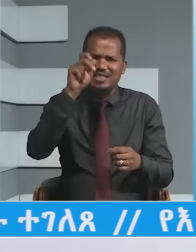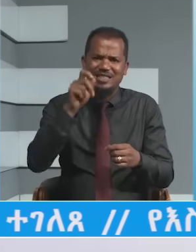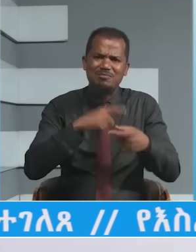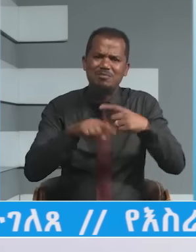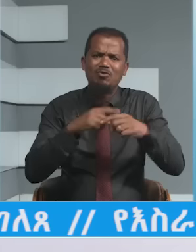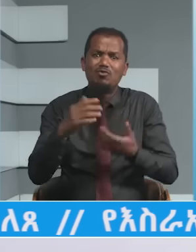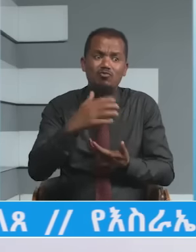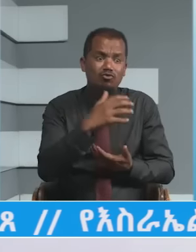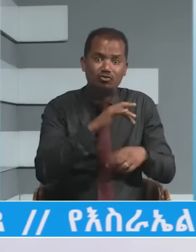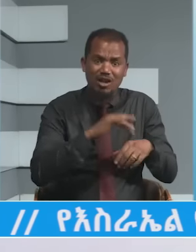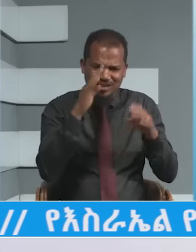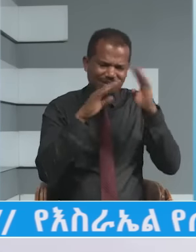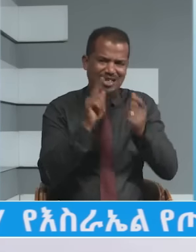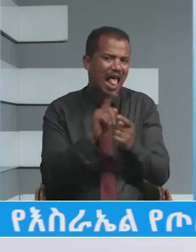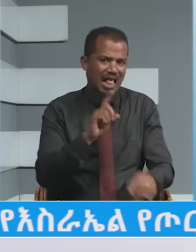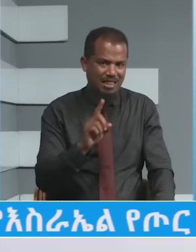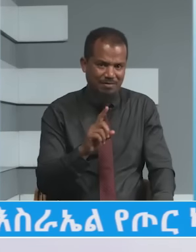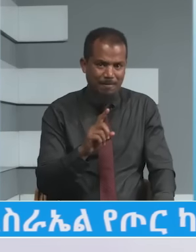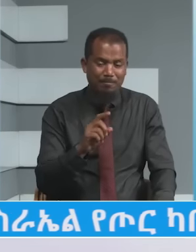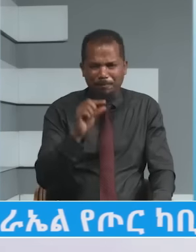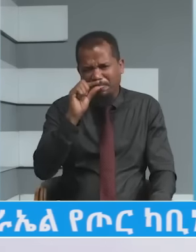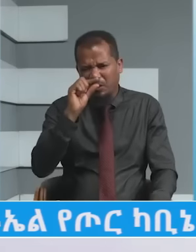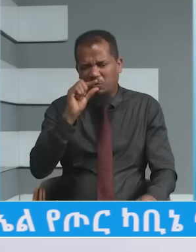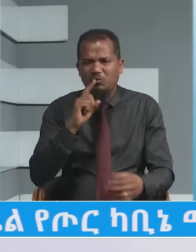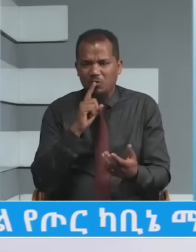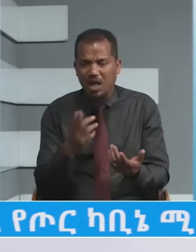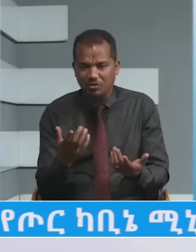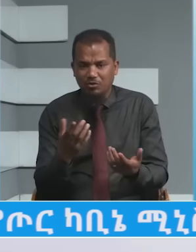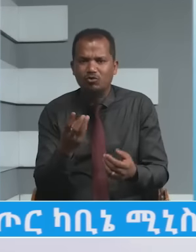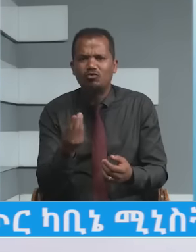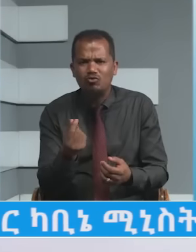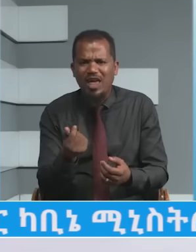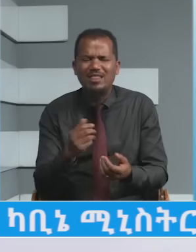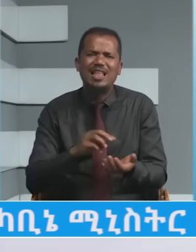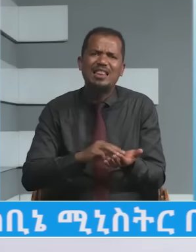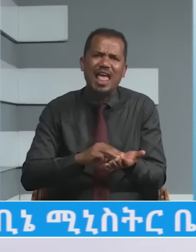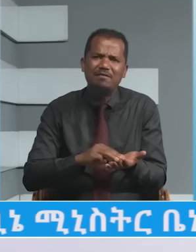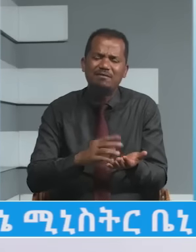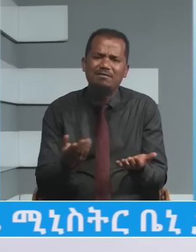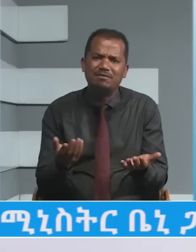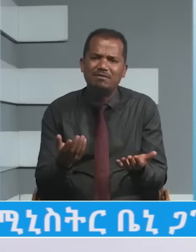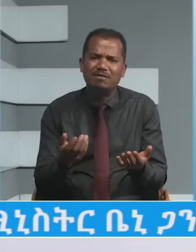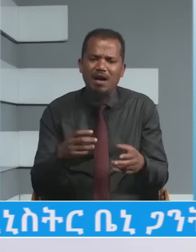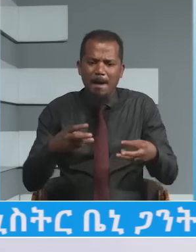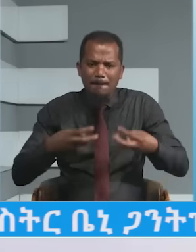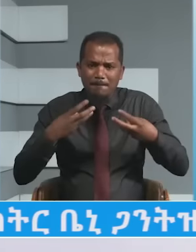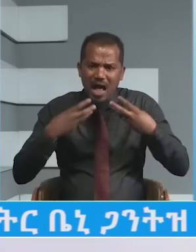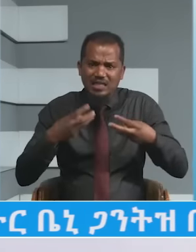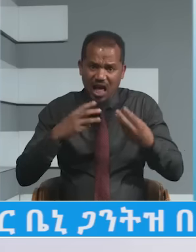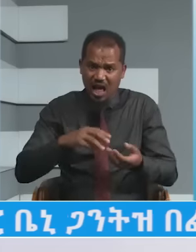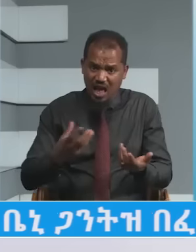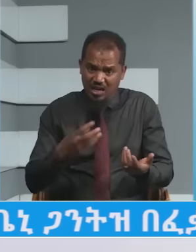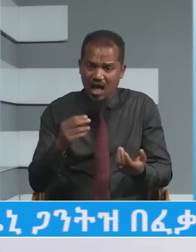የሚመጡ ምርቶች ላይ ችግር አልገጠመንም። ያው የተወሰኑ ናቸው። ዱቄት፣ ጤፍ፣ አሁን